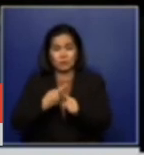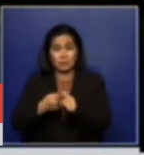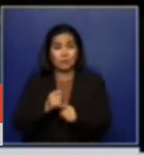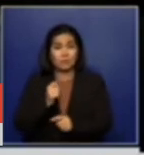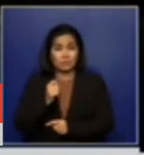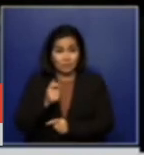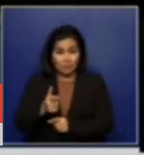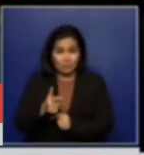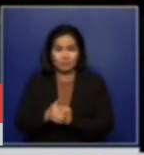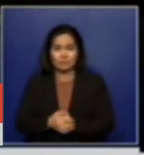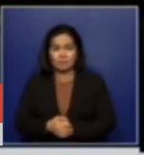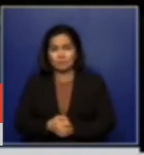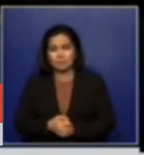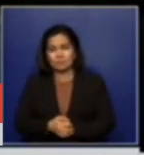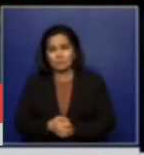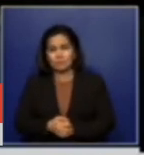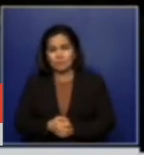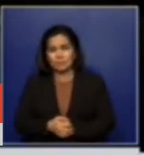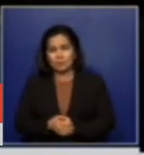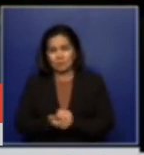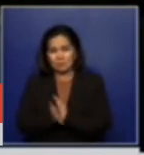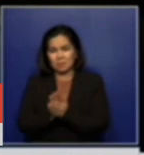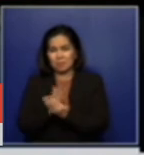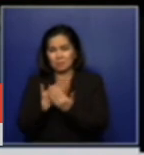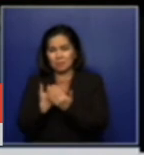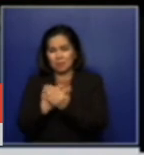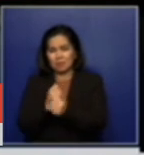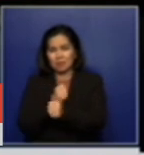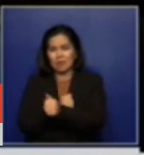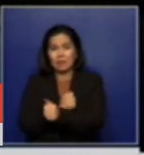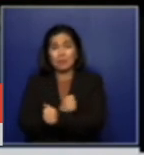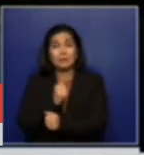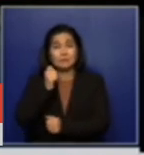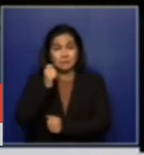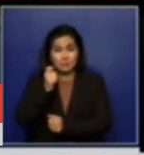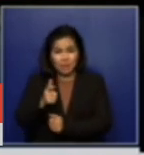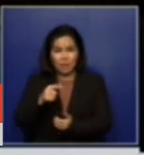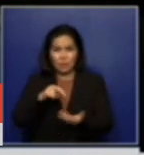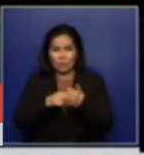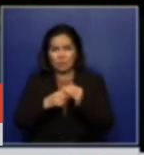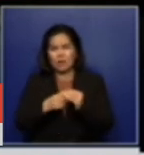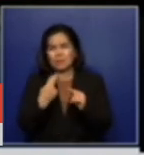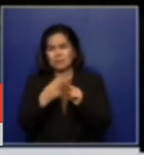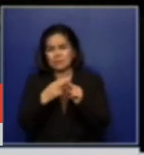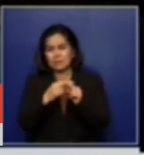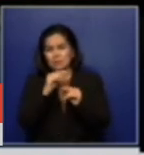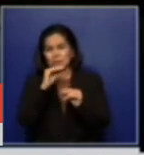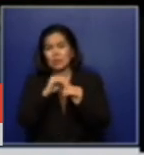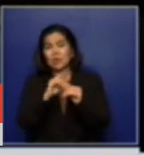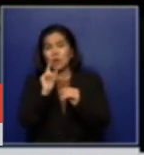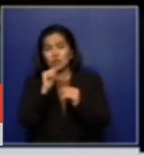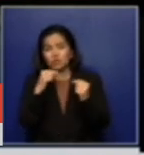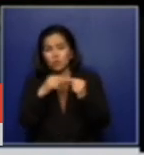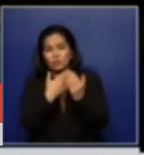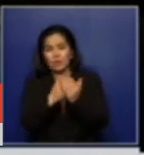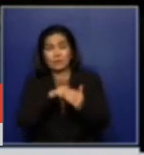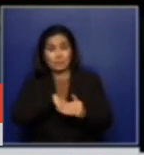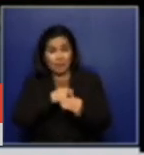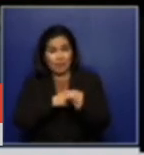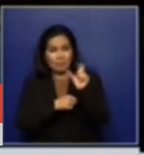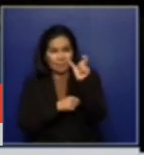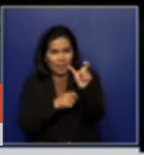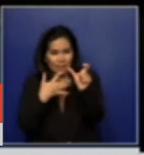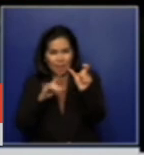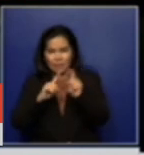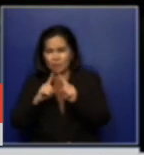ที่แปลเปลี่ยนเป็นค่าตอบแทนอันนี้เรียกรายจ่ายประจำที่ไม่แท้รายจ่ายงบกลางบางประเภ